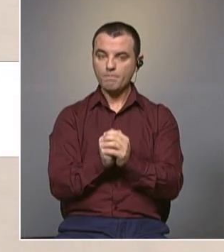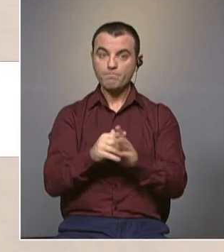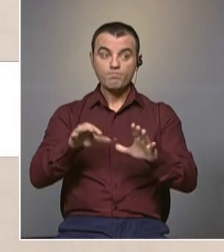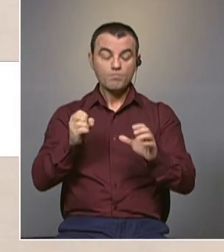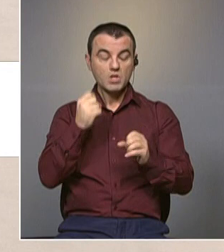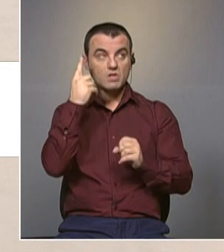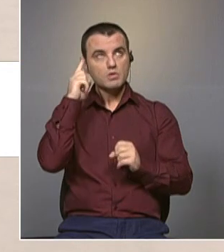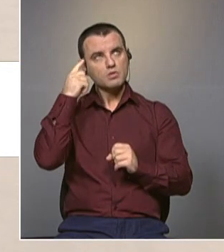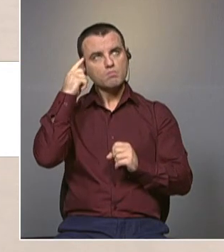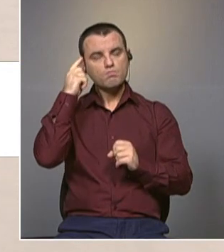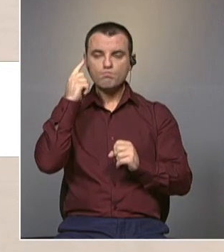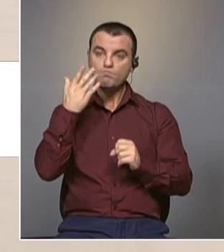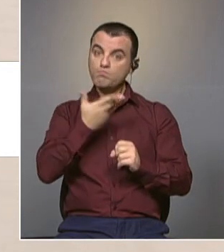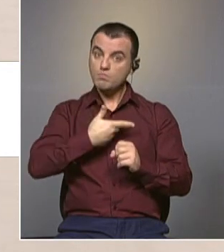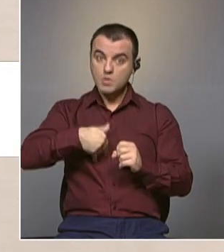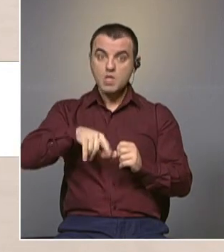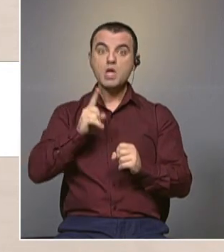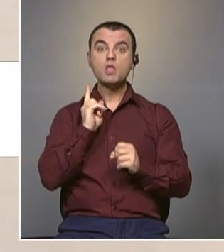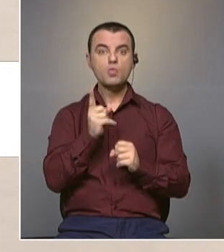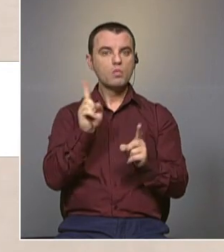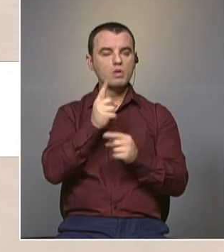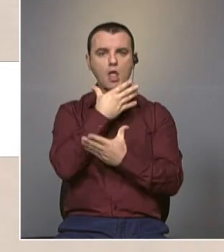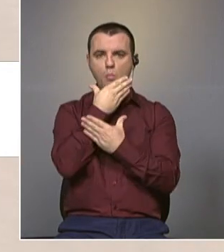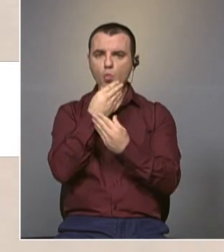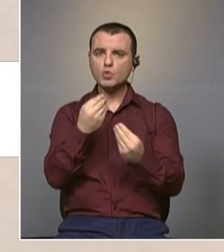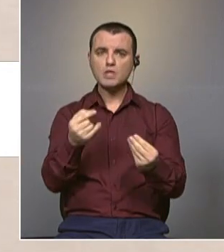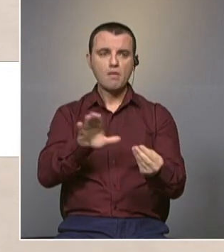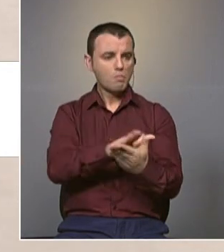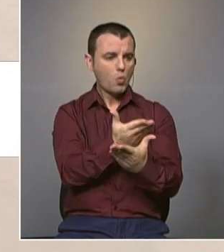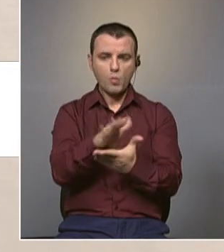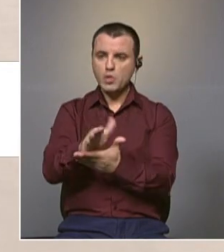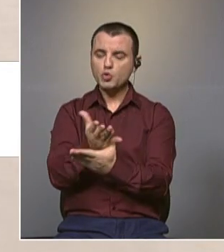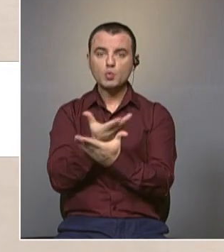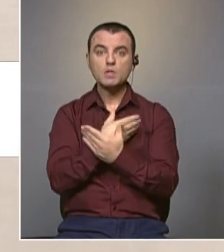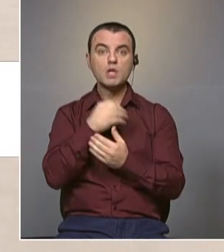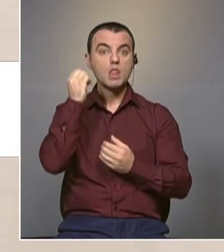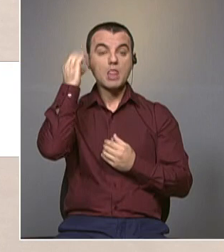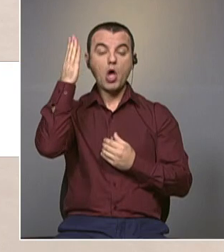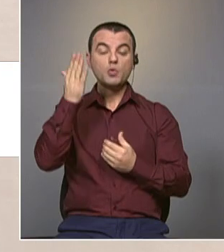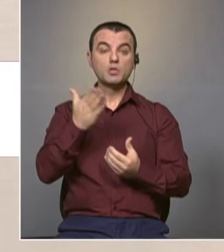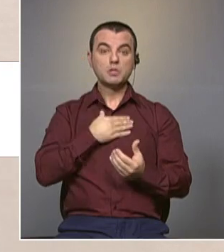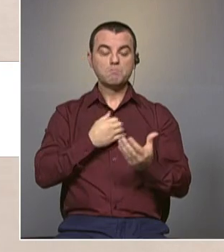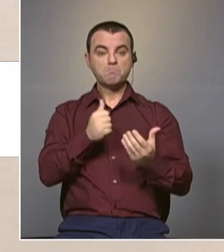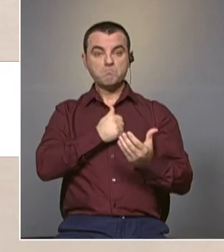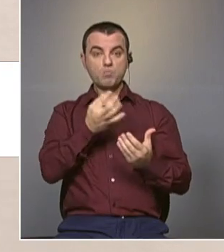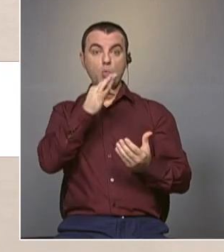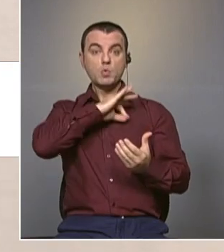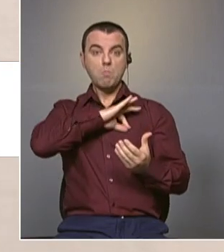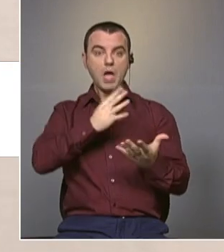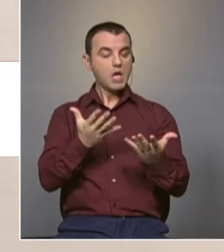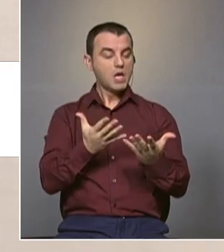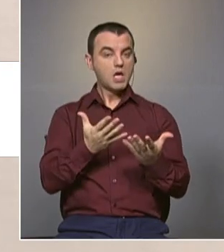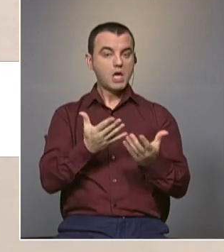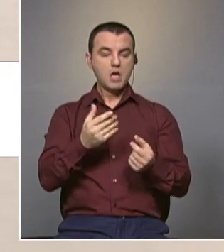изведнъж си дадохме сметка, че ние дори не познаваме помежду си научните си постижения. Имам предвид,